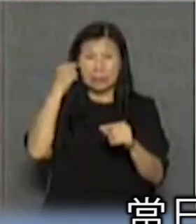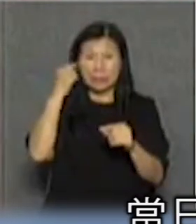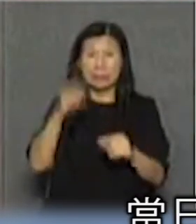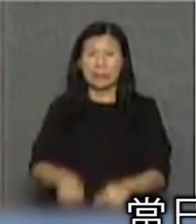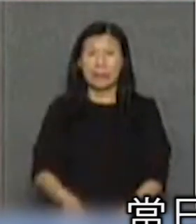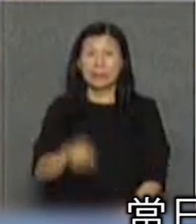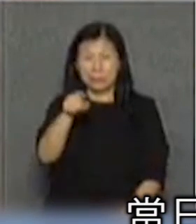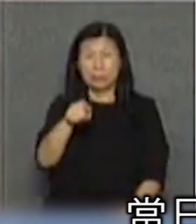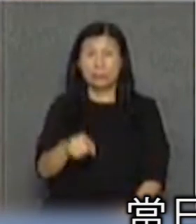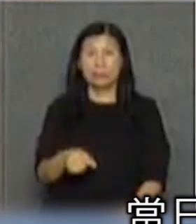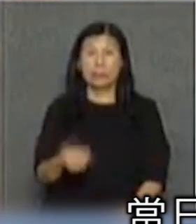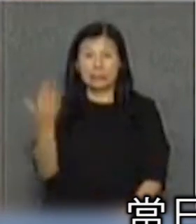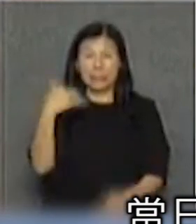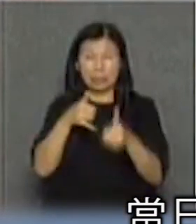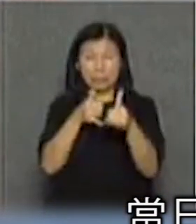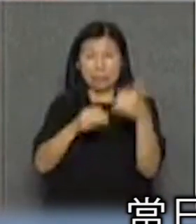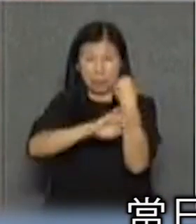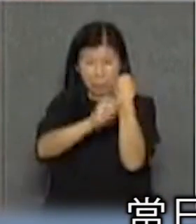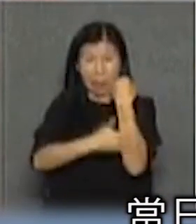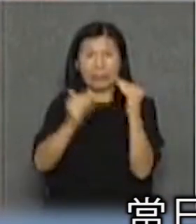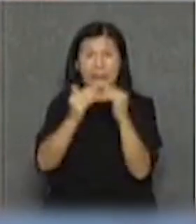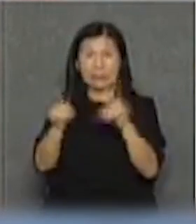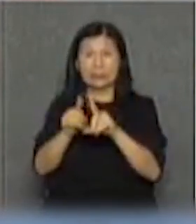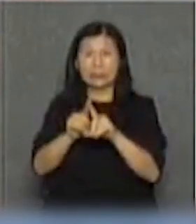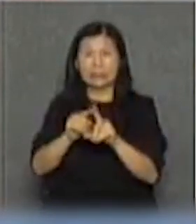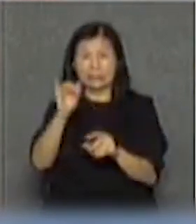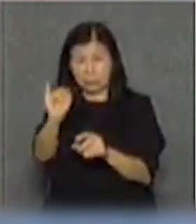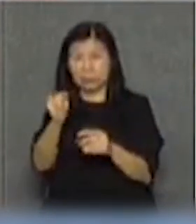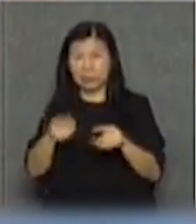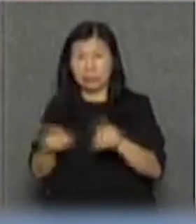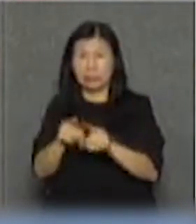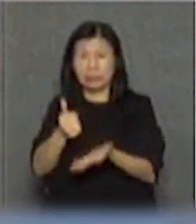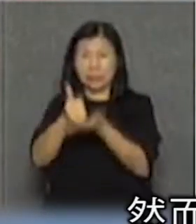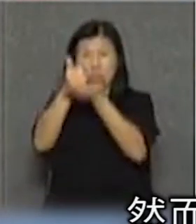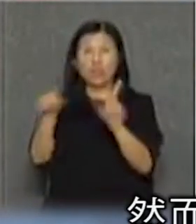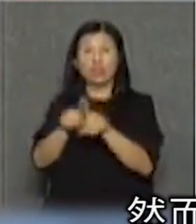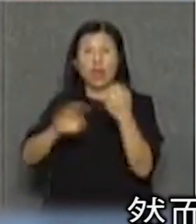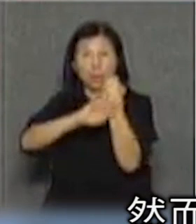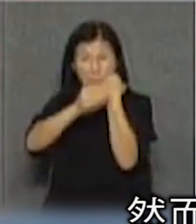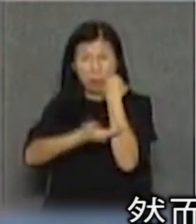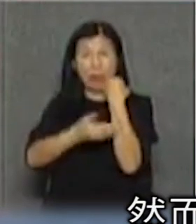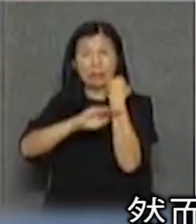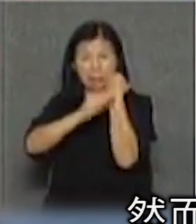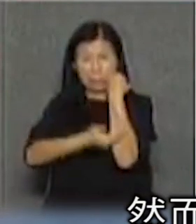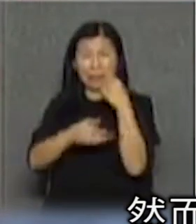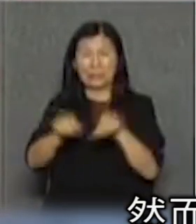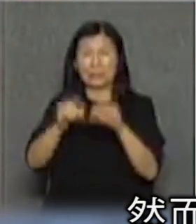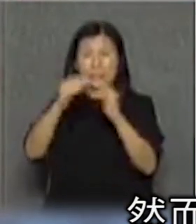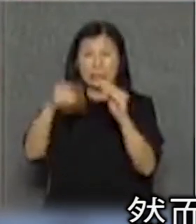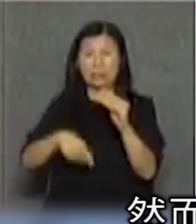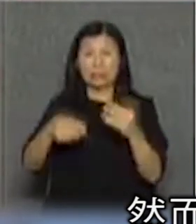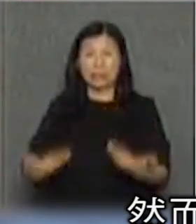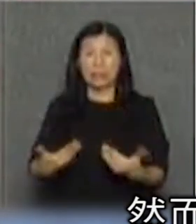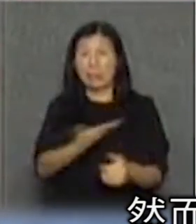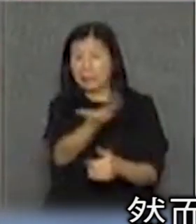确按照法庭嘅判决犯咗案，我尊重法庭嘅判决。然而，我想请大